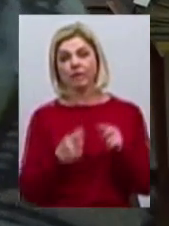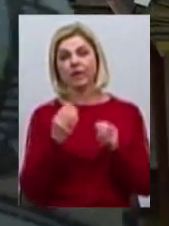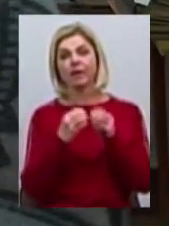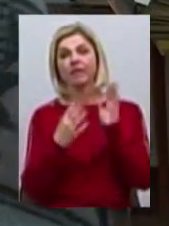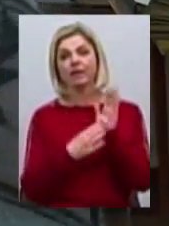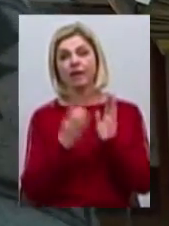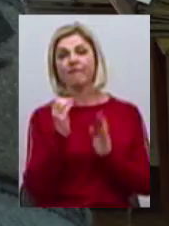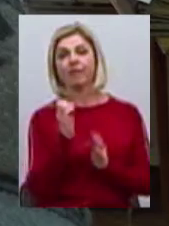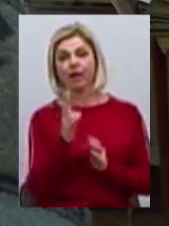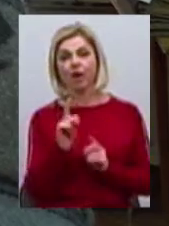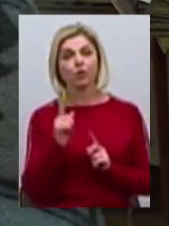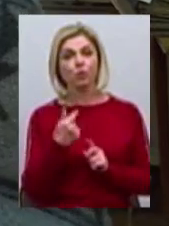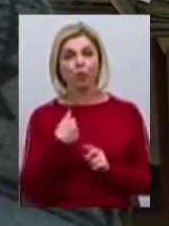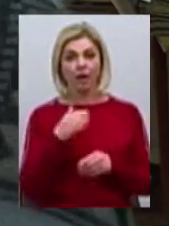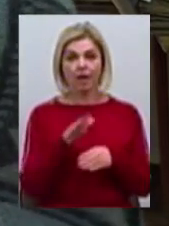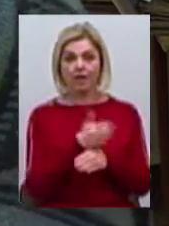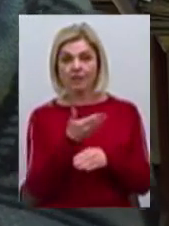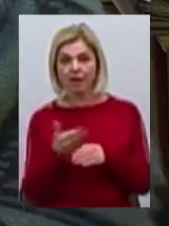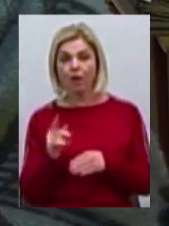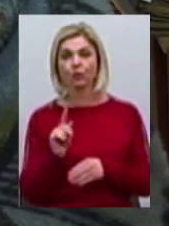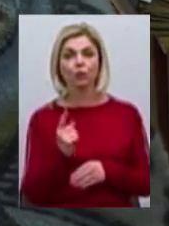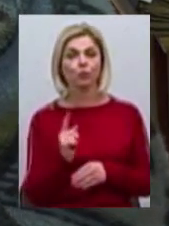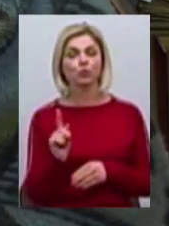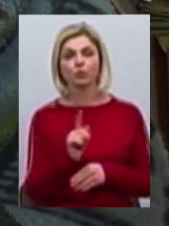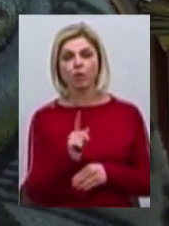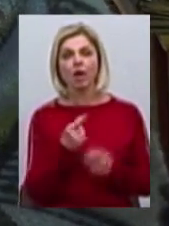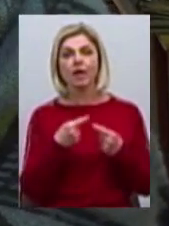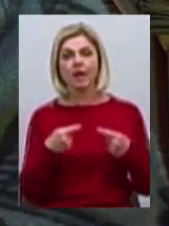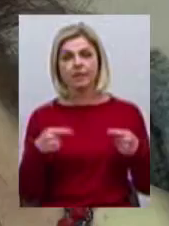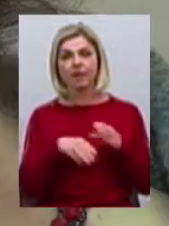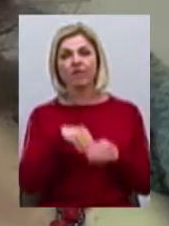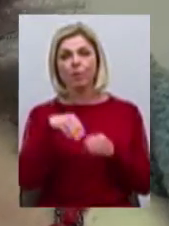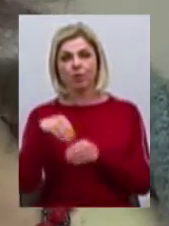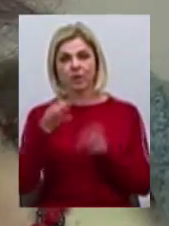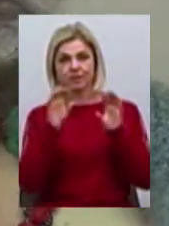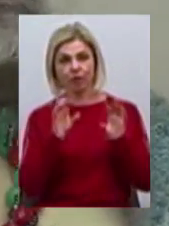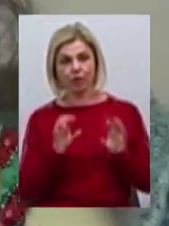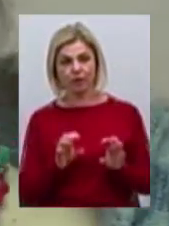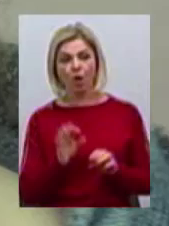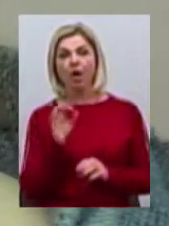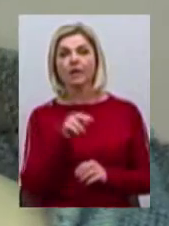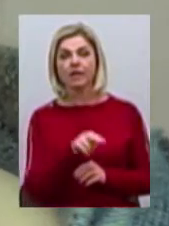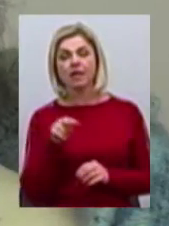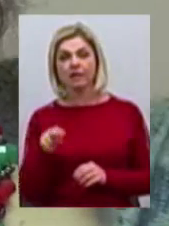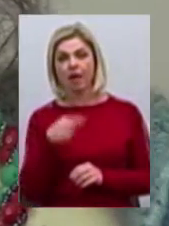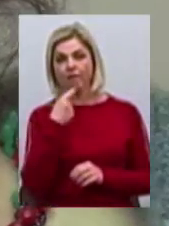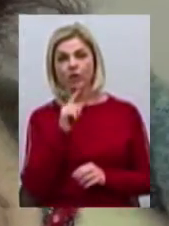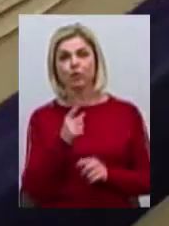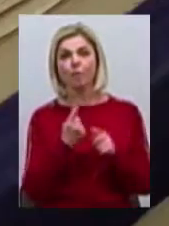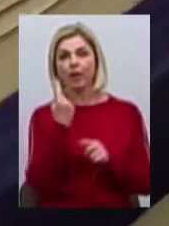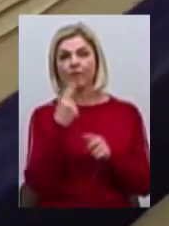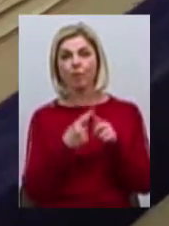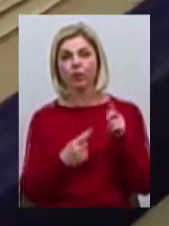Але чому я їх розділяю? Тому що різне виборче законодавство. Лариса Левченко каже, в першій половині